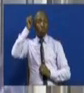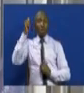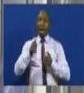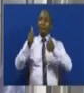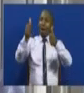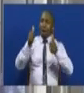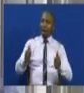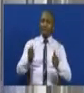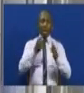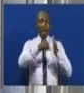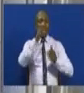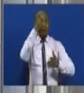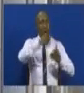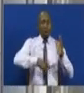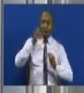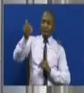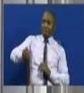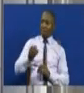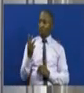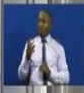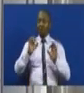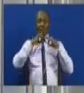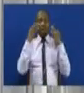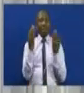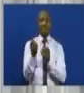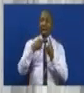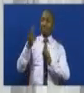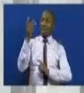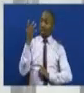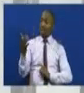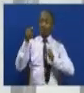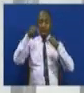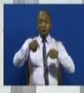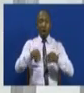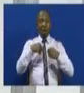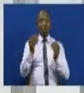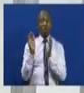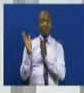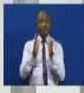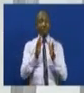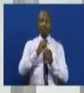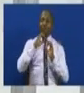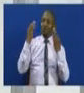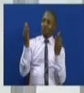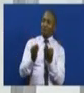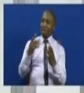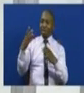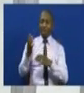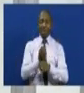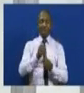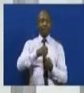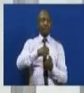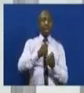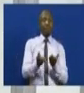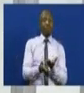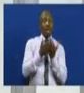alitangaza kuwalipia kodi ya miezi mitatu kwa familia 500, na leo ametoa taratibu wa familia zitakazonufaika na msaada huu, ambapo kila mkoa